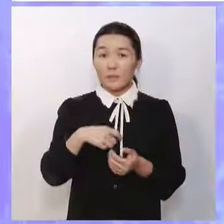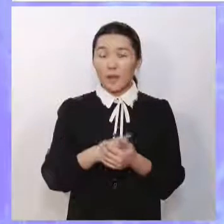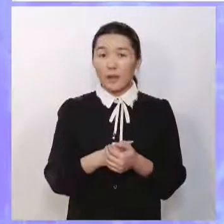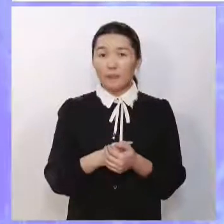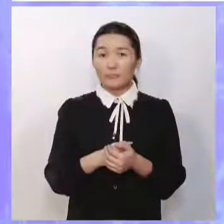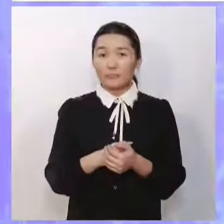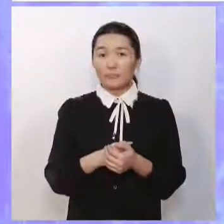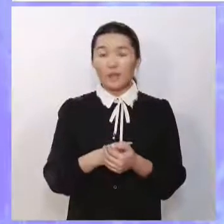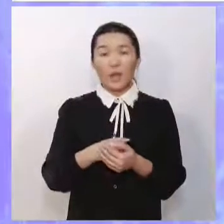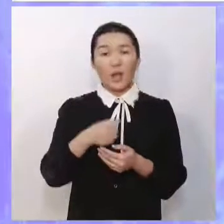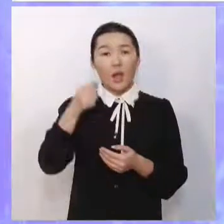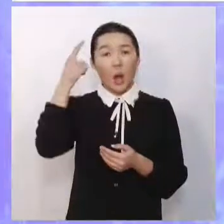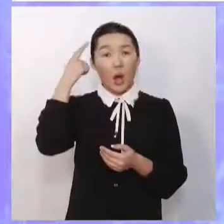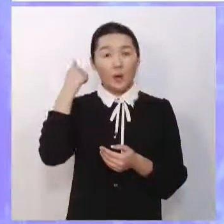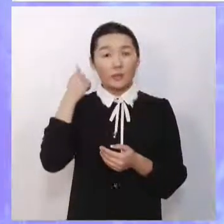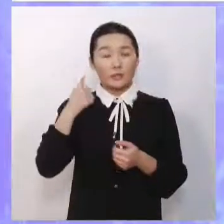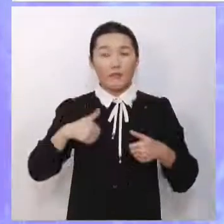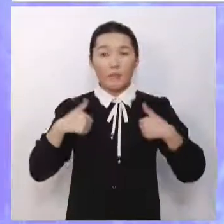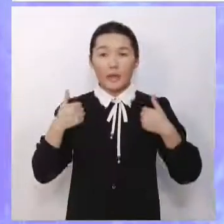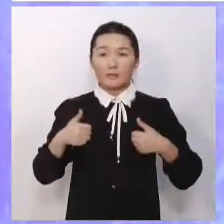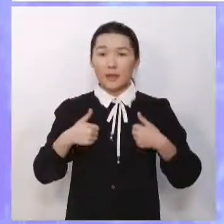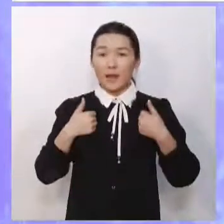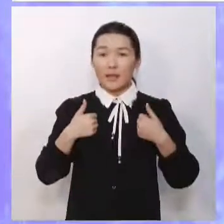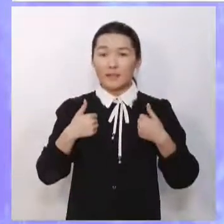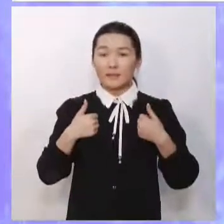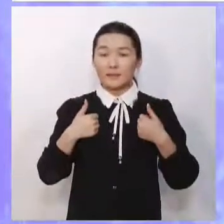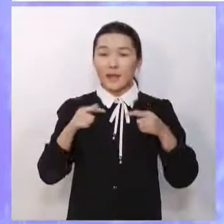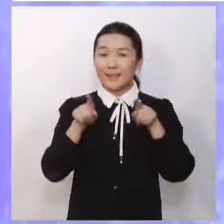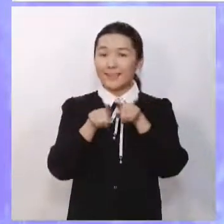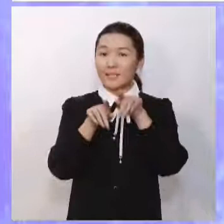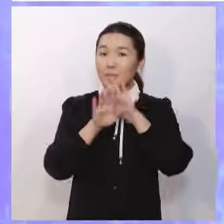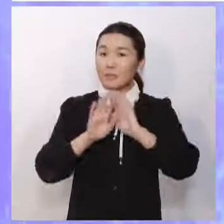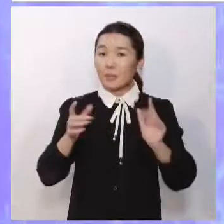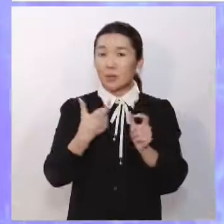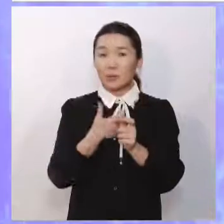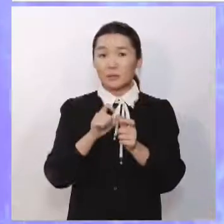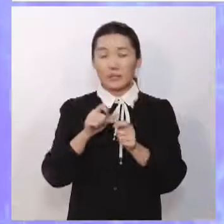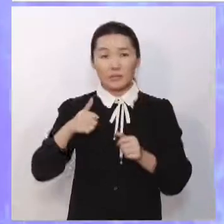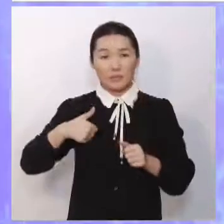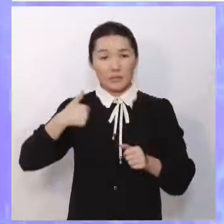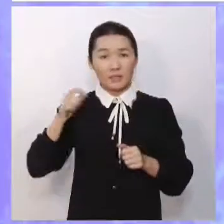а узнав, постарается не быть похожим на этих персонажей.